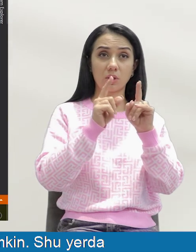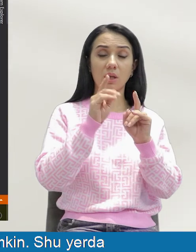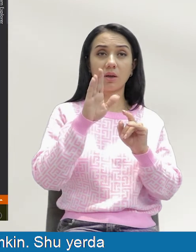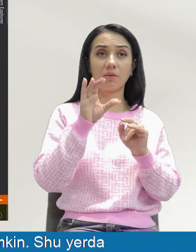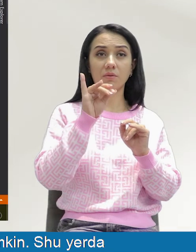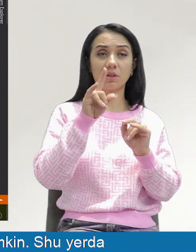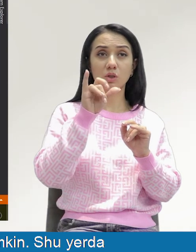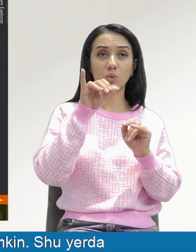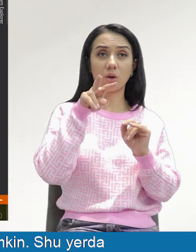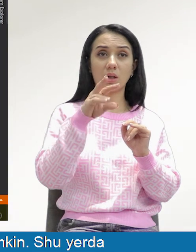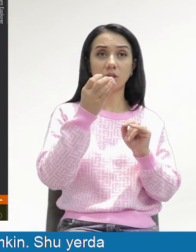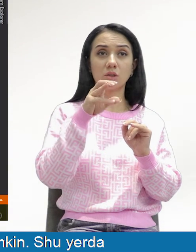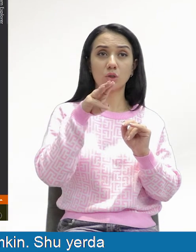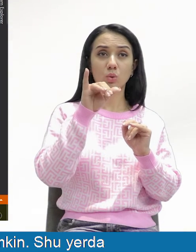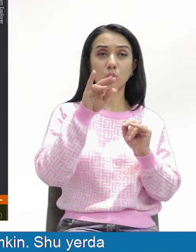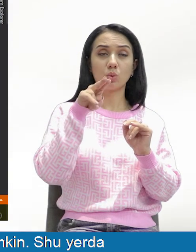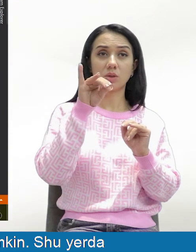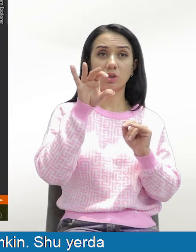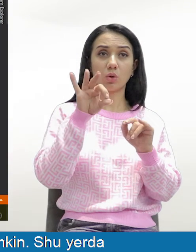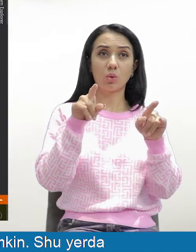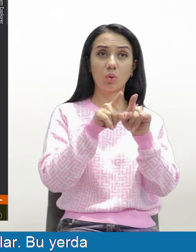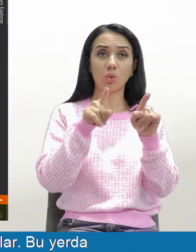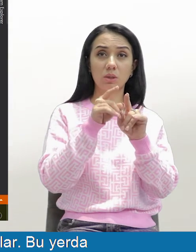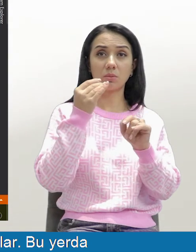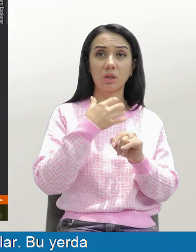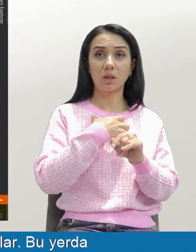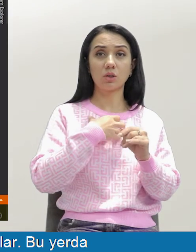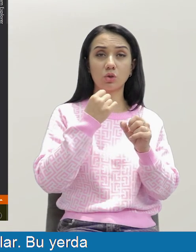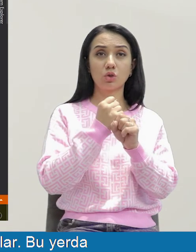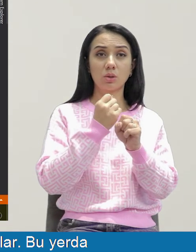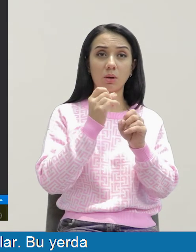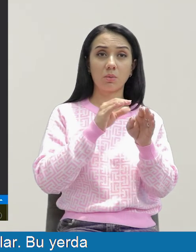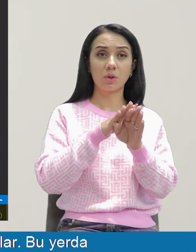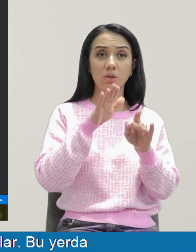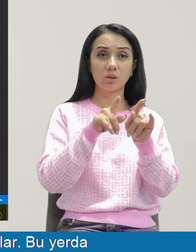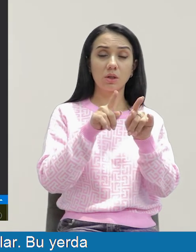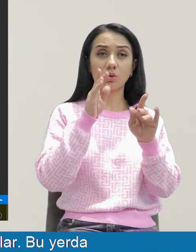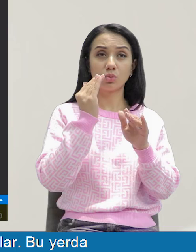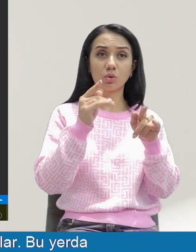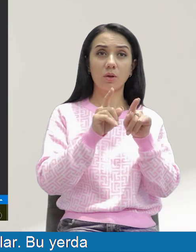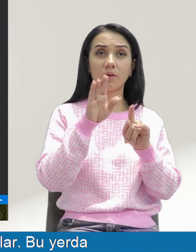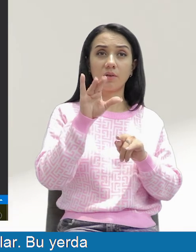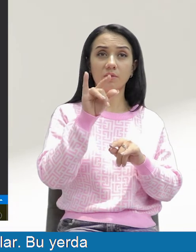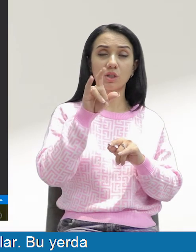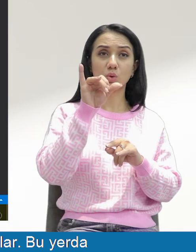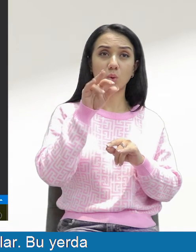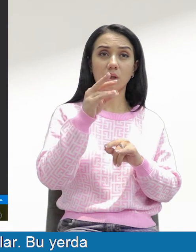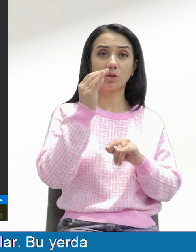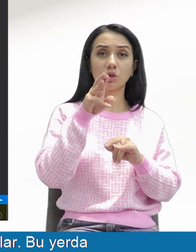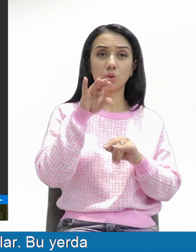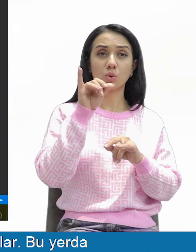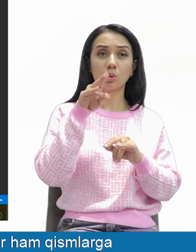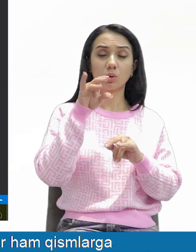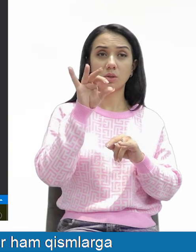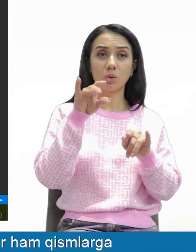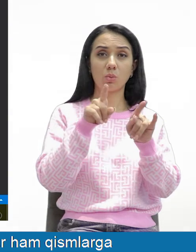Visual Studio'dagiga o'xshatib. Tushunarli. Bu yerda asosiy ishimiz bajariladi. Xuddi Visual Studio'dagi bo'layotgan narsa mana. Bu yerda